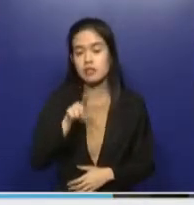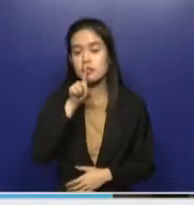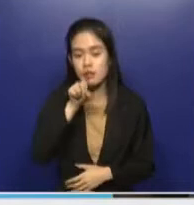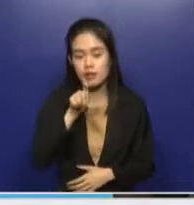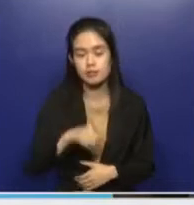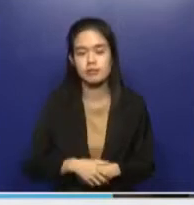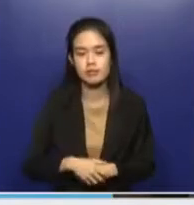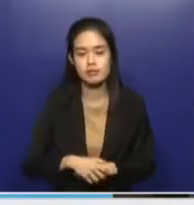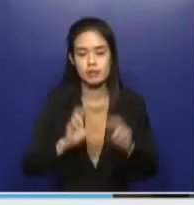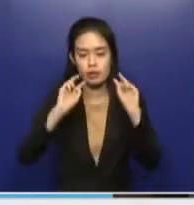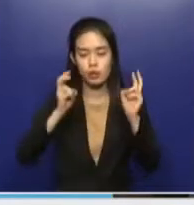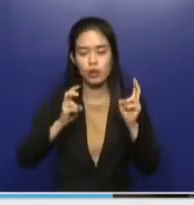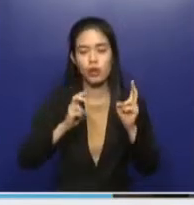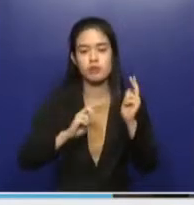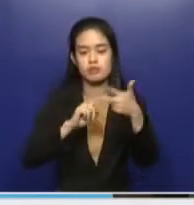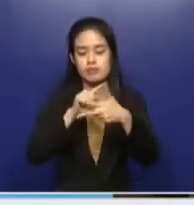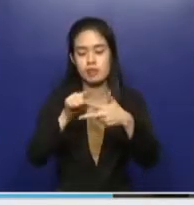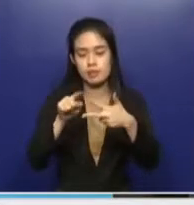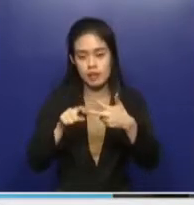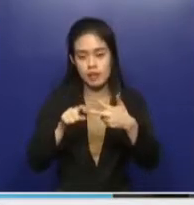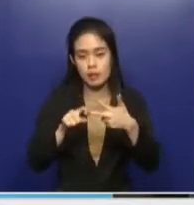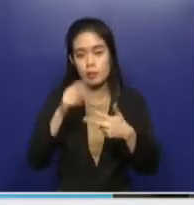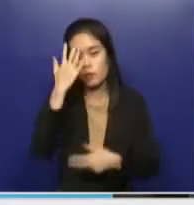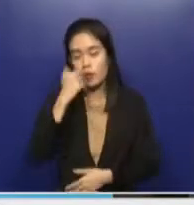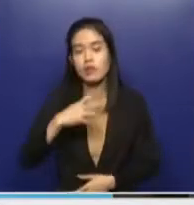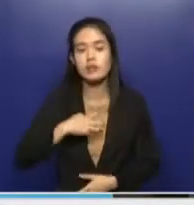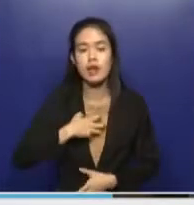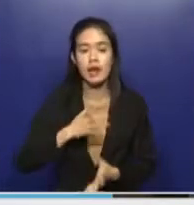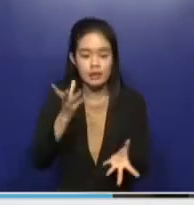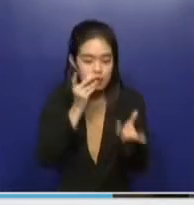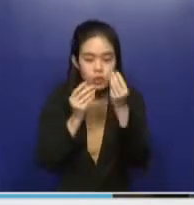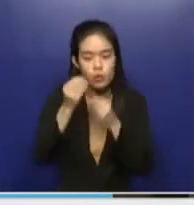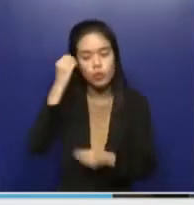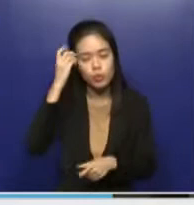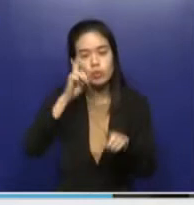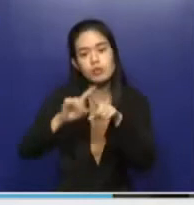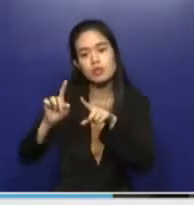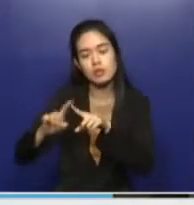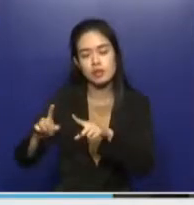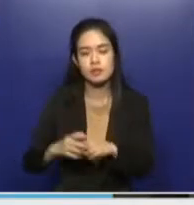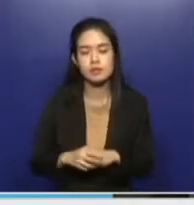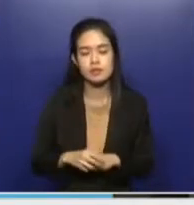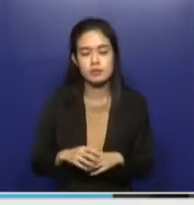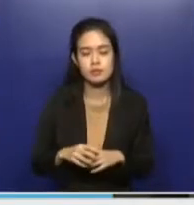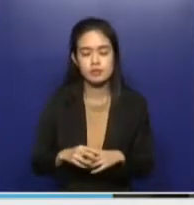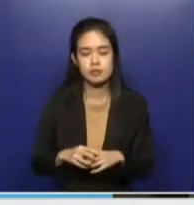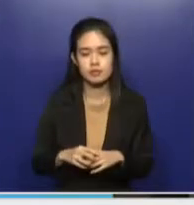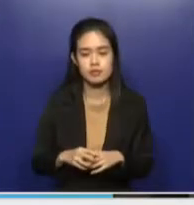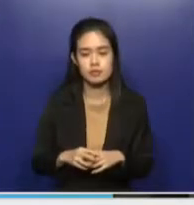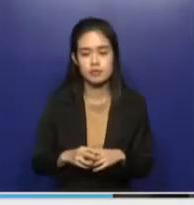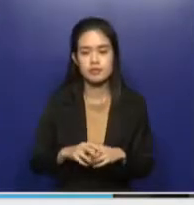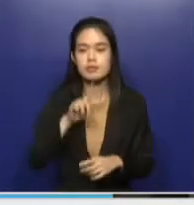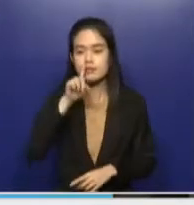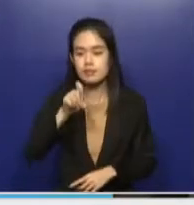เพื่อที่เราจะได้ศึกษาเรื่องนี้อย่างเป็นวิทยาศาสตร์แล้วก็ไม่มีอคติใดๆทั้งสิ้นคำถามที่